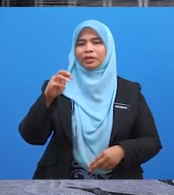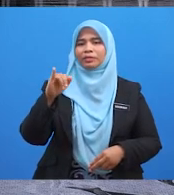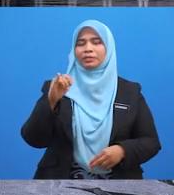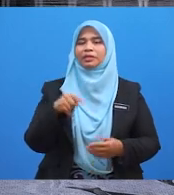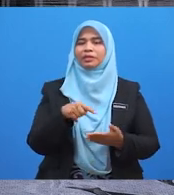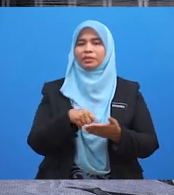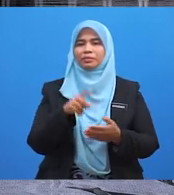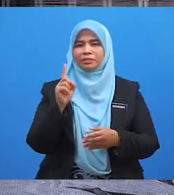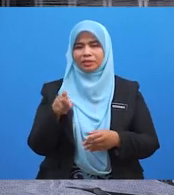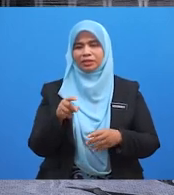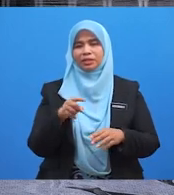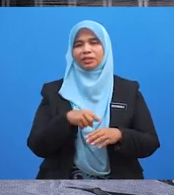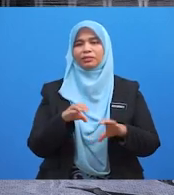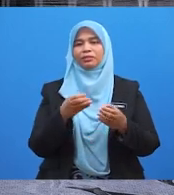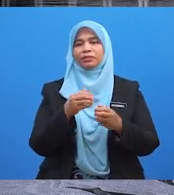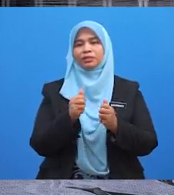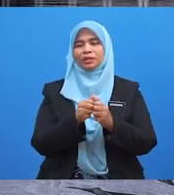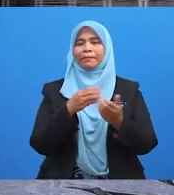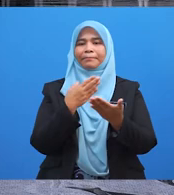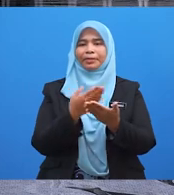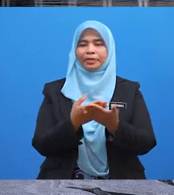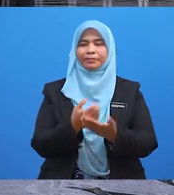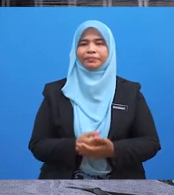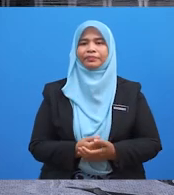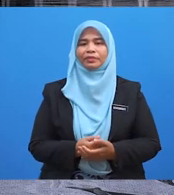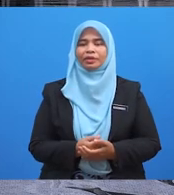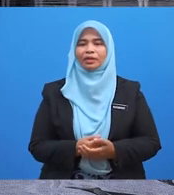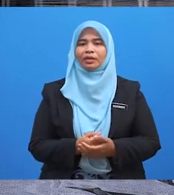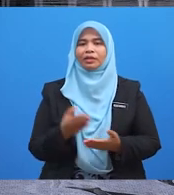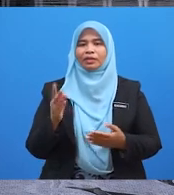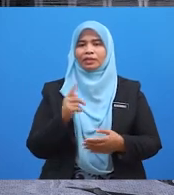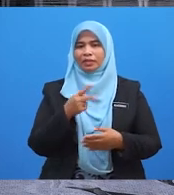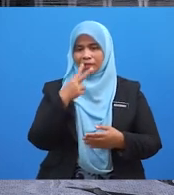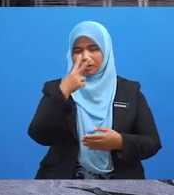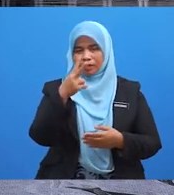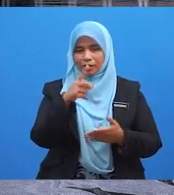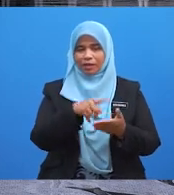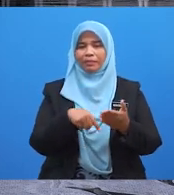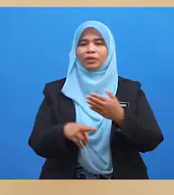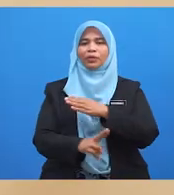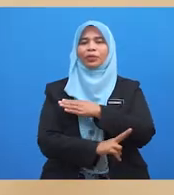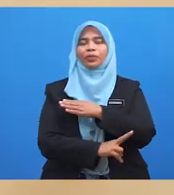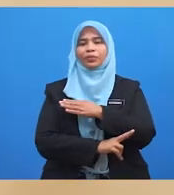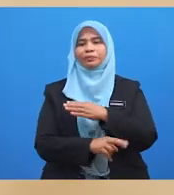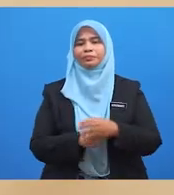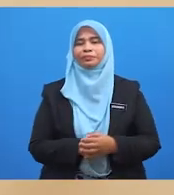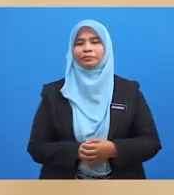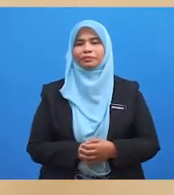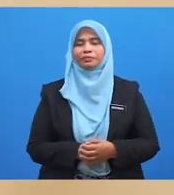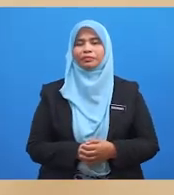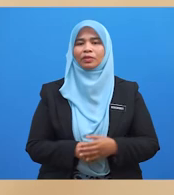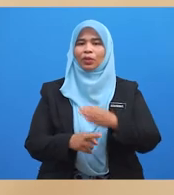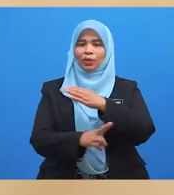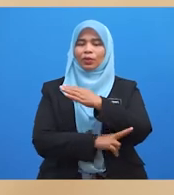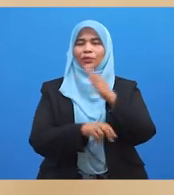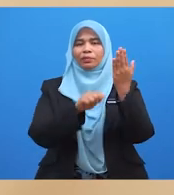disalahertikan. Seterusnya, mari kita lihat apakah hukum poligami. Hukum